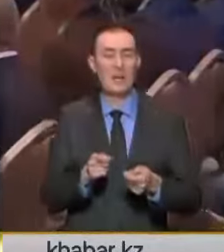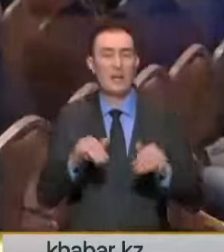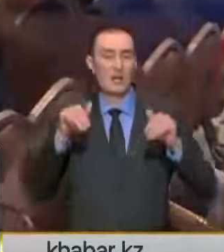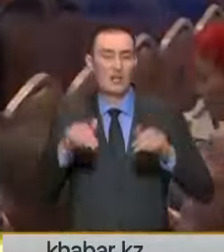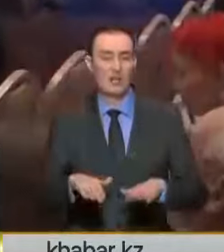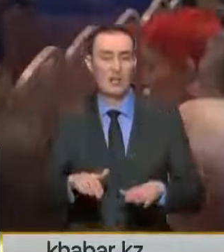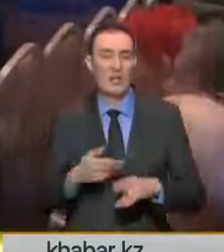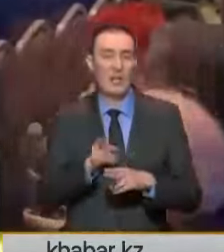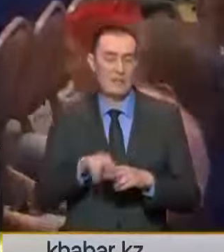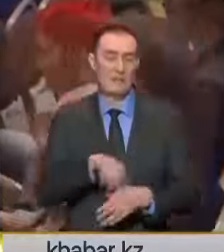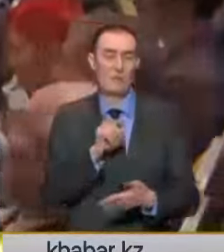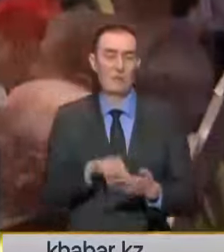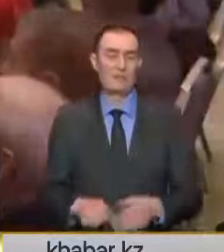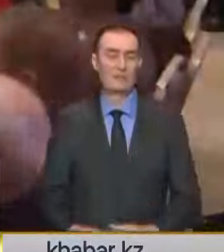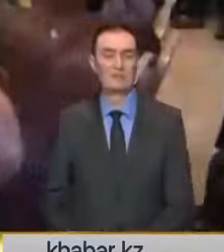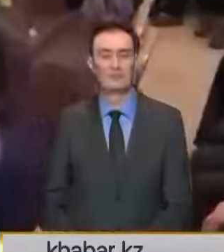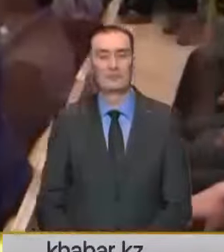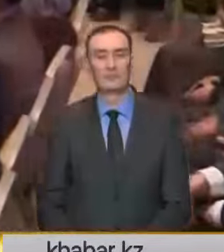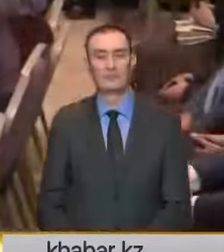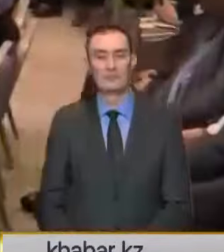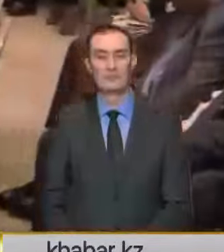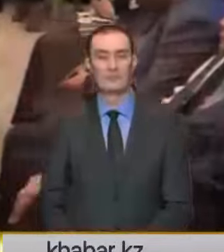Роза Садканова, Мейрамбек Беспаев, Хабар.